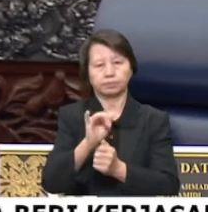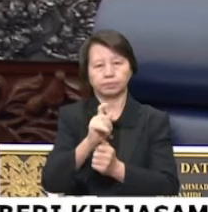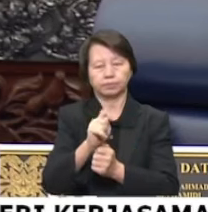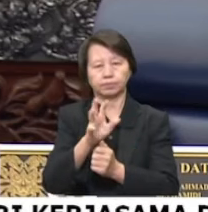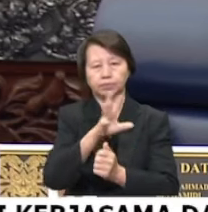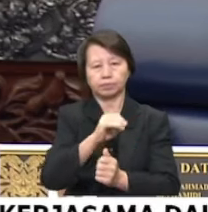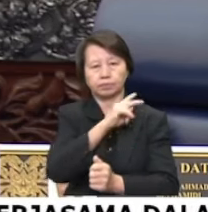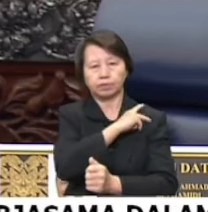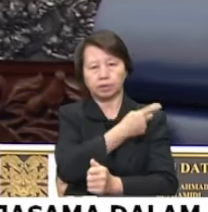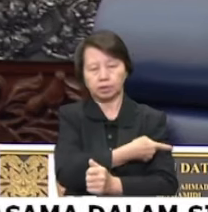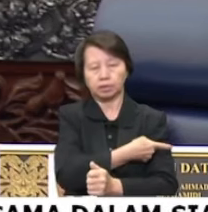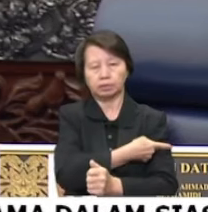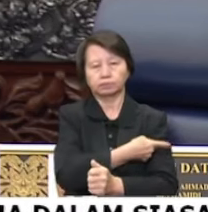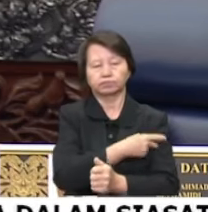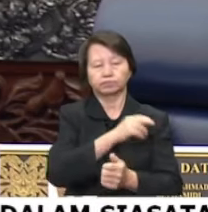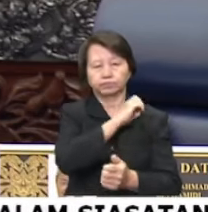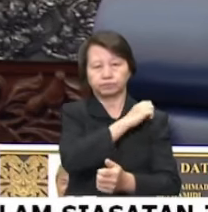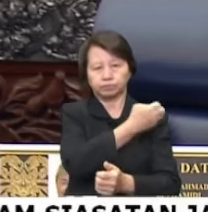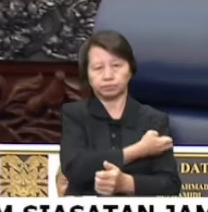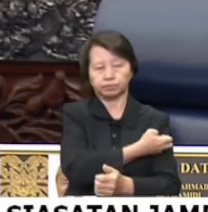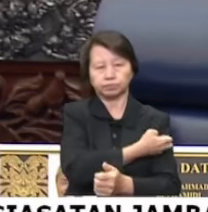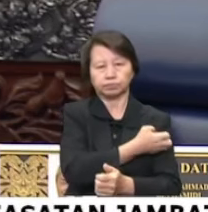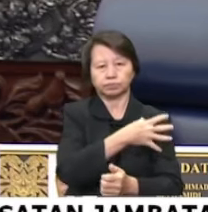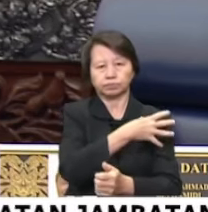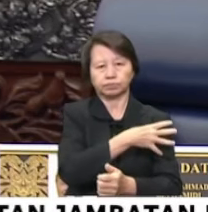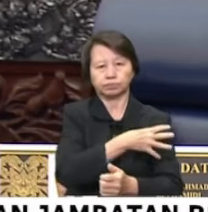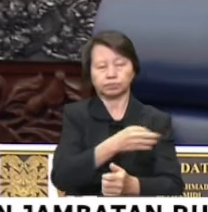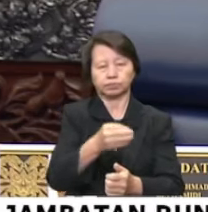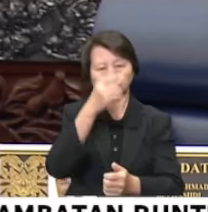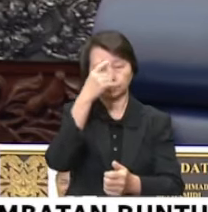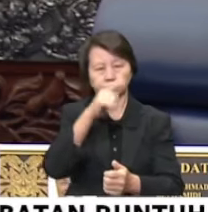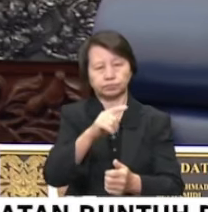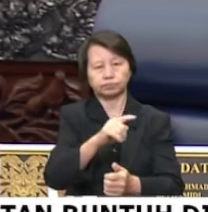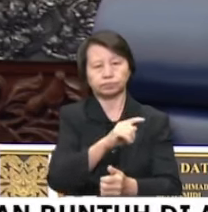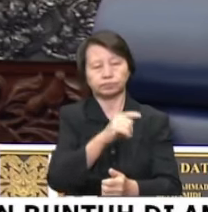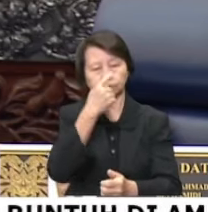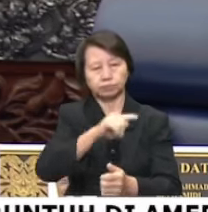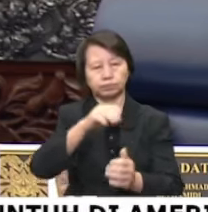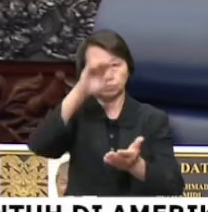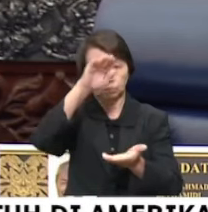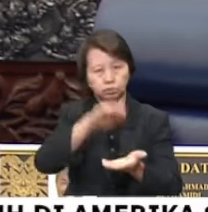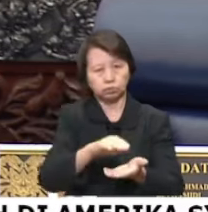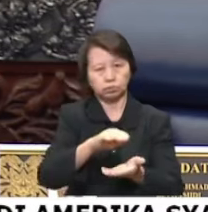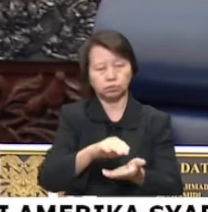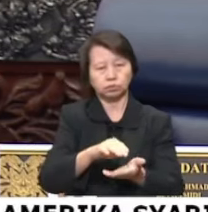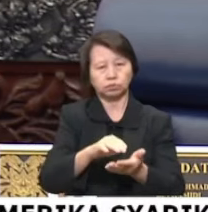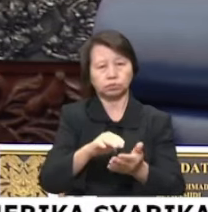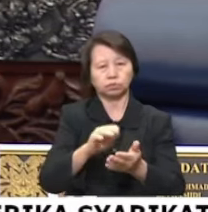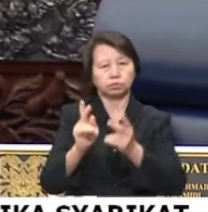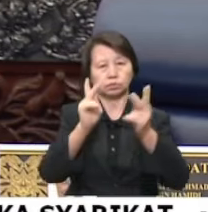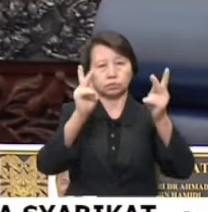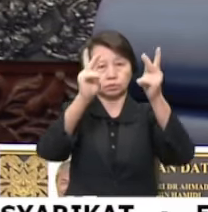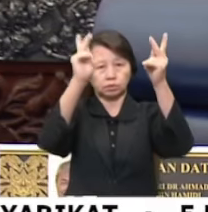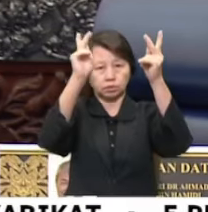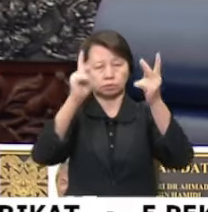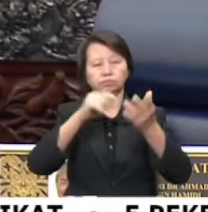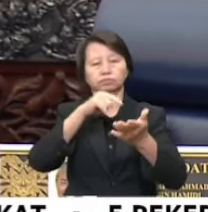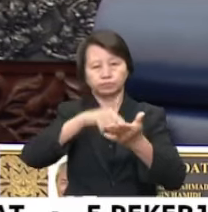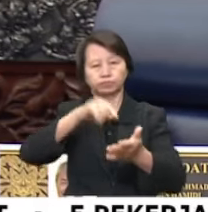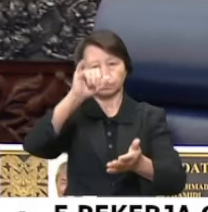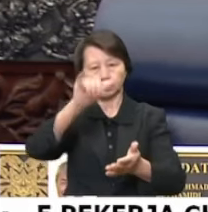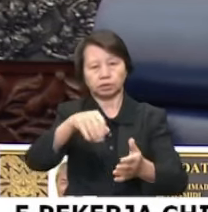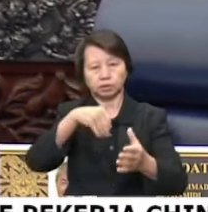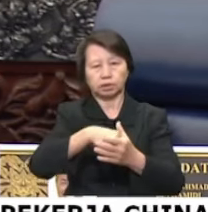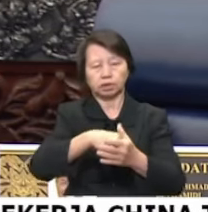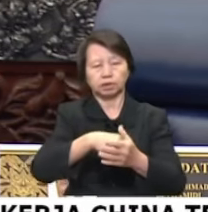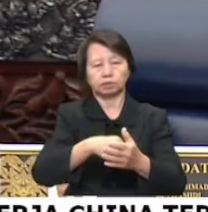penuaian tenaga ataupun energy in harvesting dan konservasi tenaga bagi mengurangkan jejak karbon. So ini memang dalam pipeline